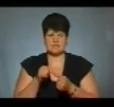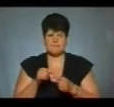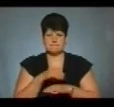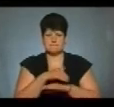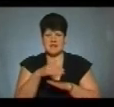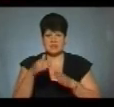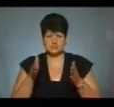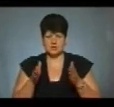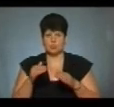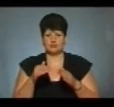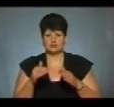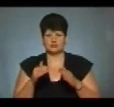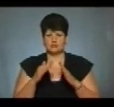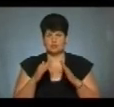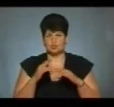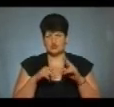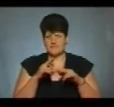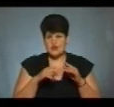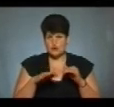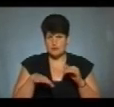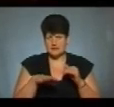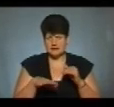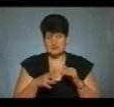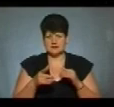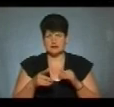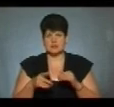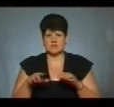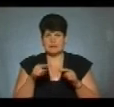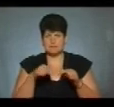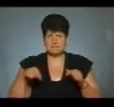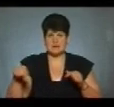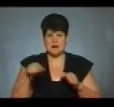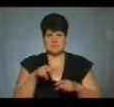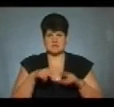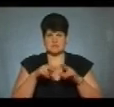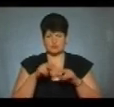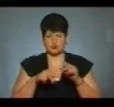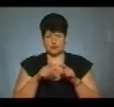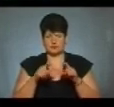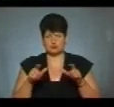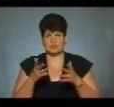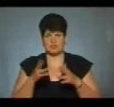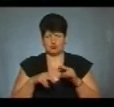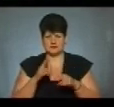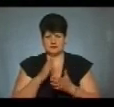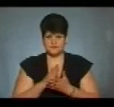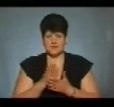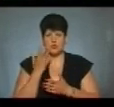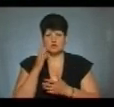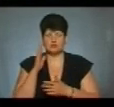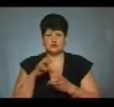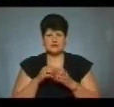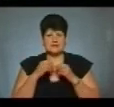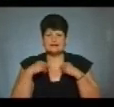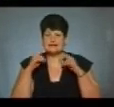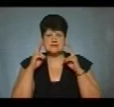будівельного майданчика і будемо визначати межі плями забудови об'єкту, який будується. Коли будуть результати, не